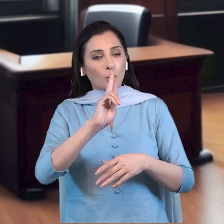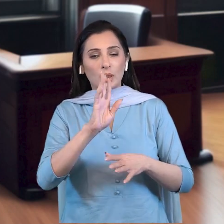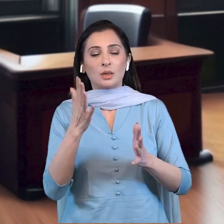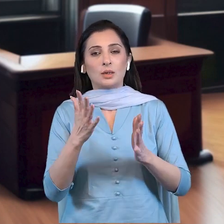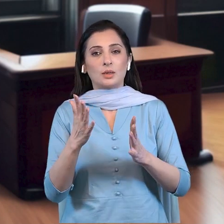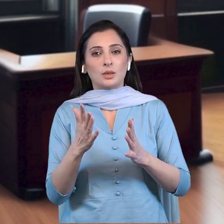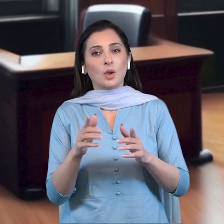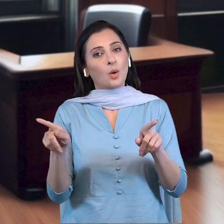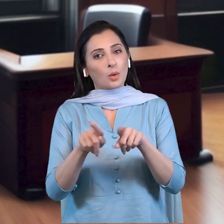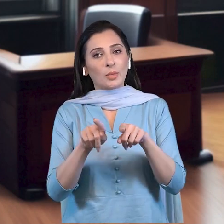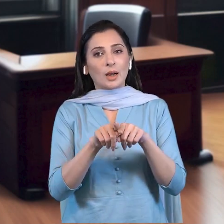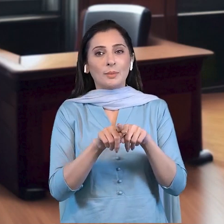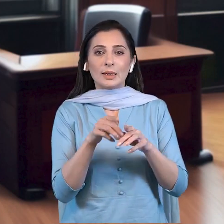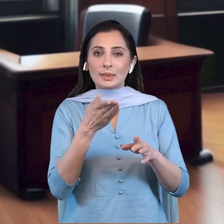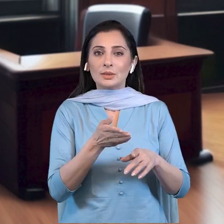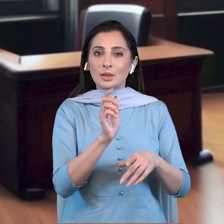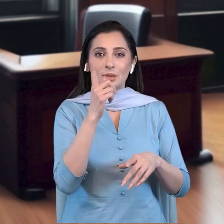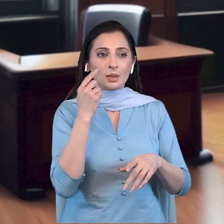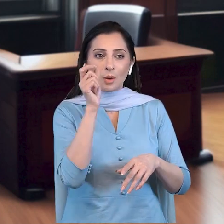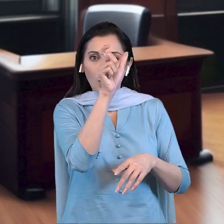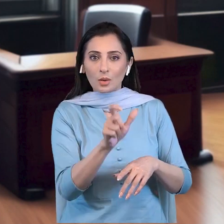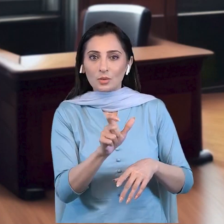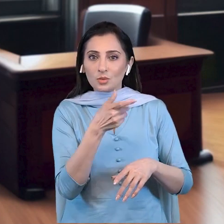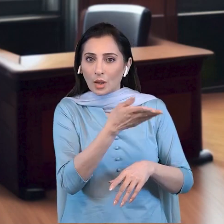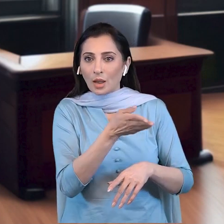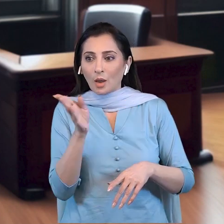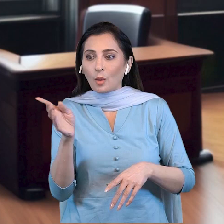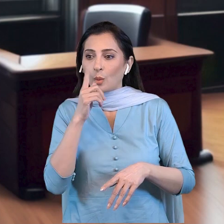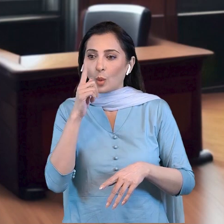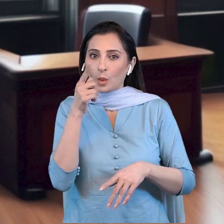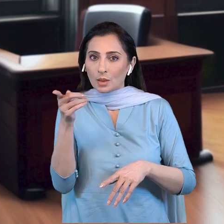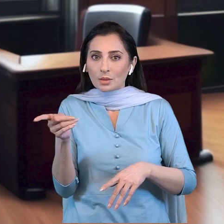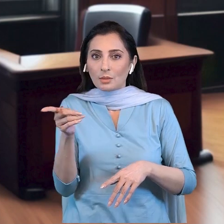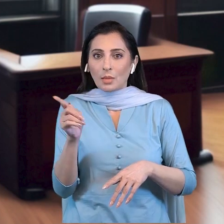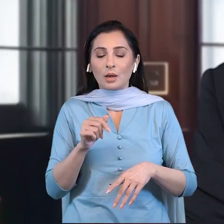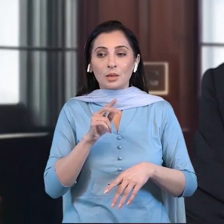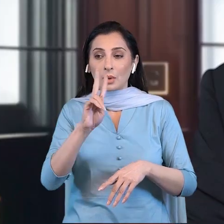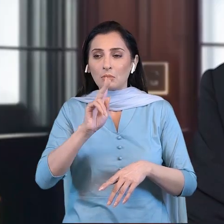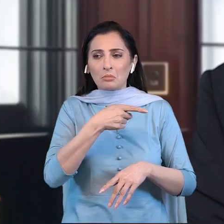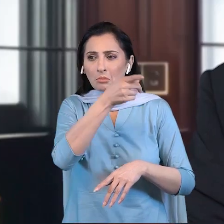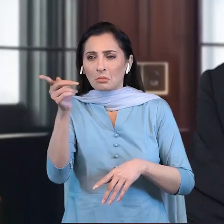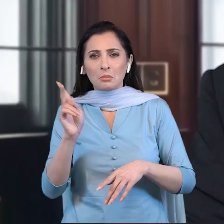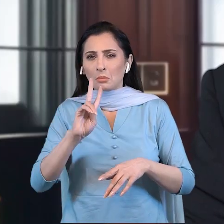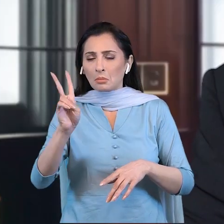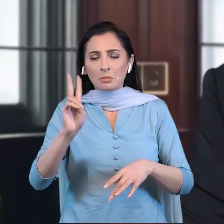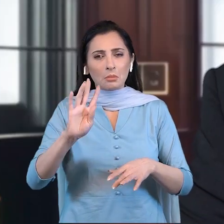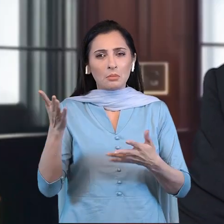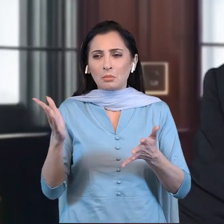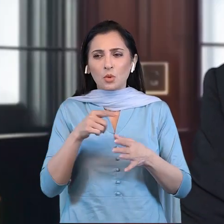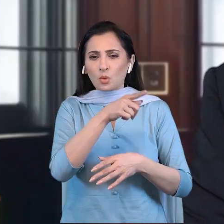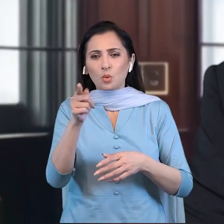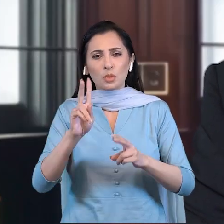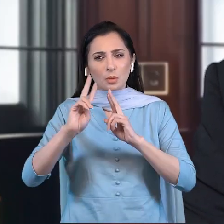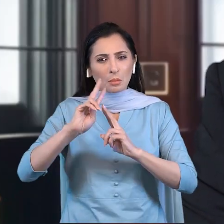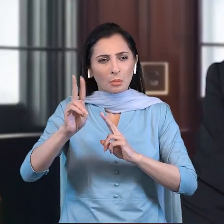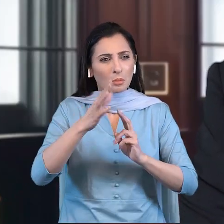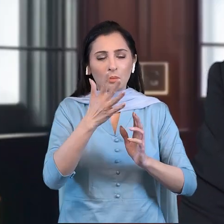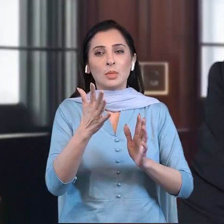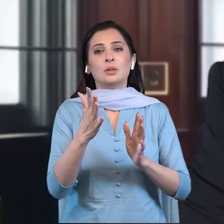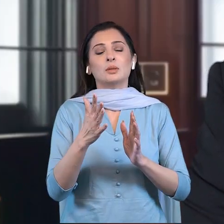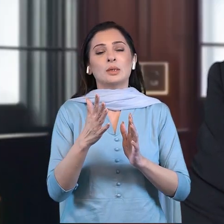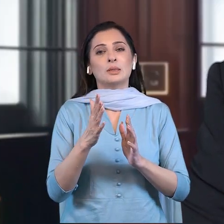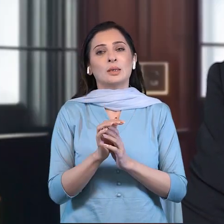جو عورت کے حقوق ہیں یا اپنی بیوی کے جو حقوق ہیں اس کو پورا فلفل کرے ایز اے خاوند۔